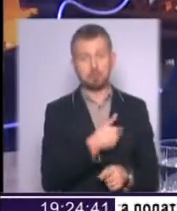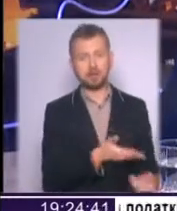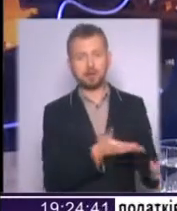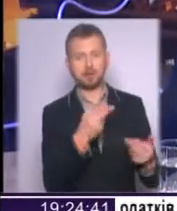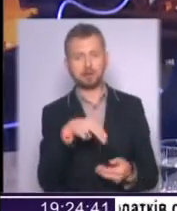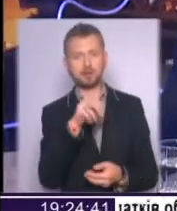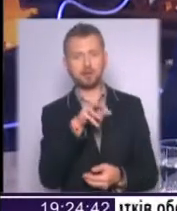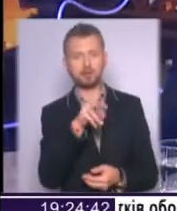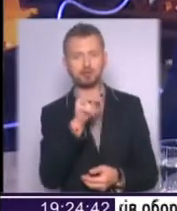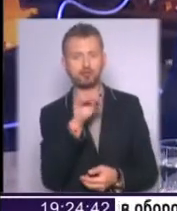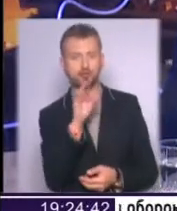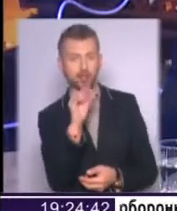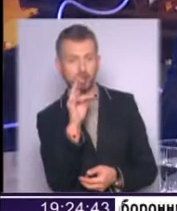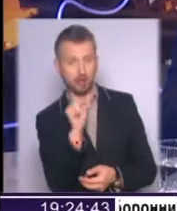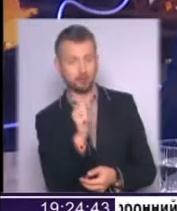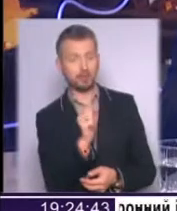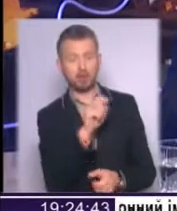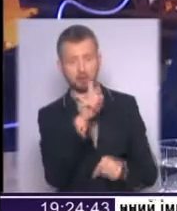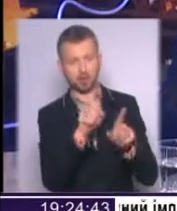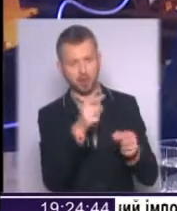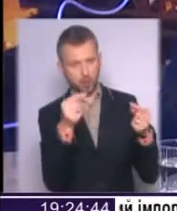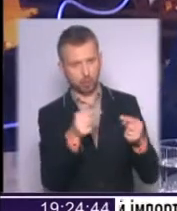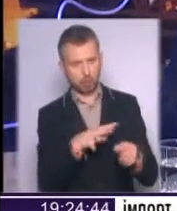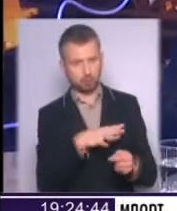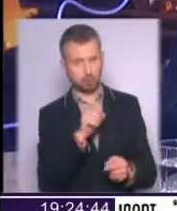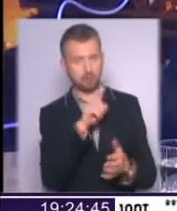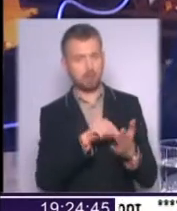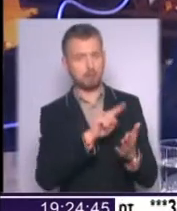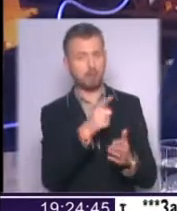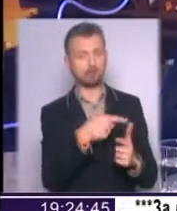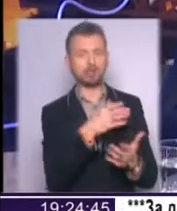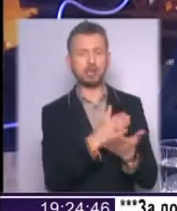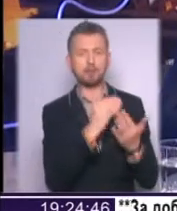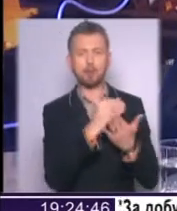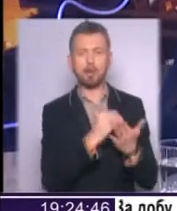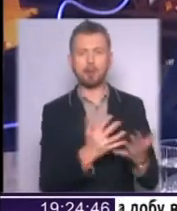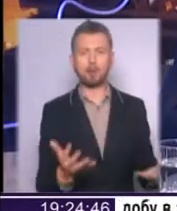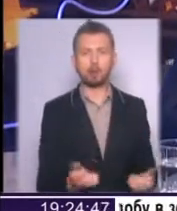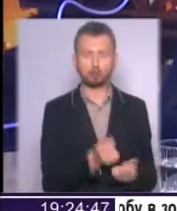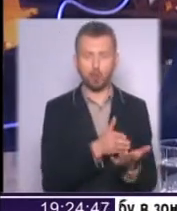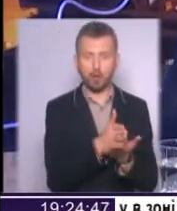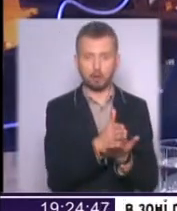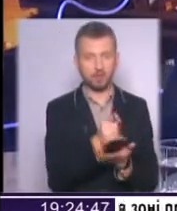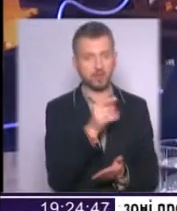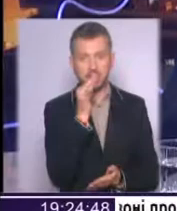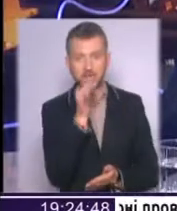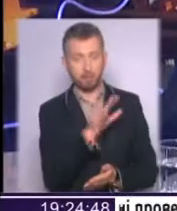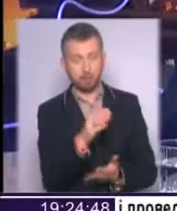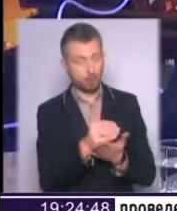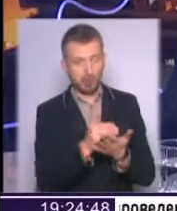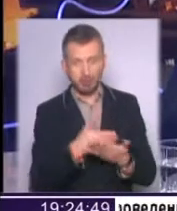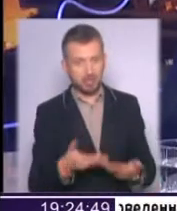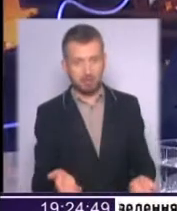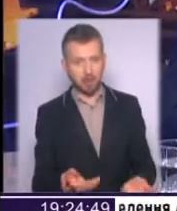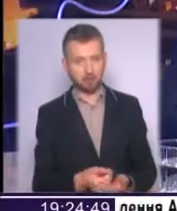Демчишина і задали йому дуже конкретні питання. Питання перше. Чи є програма порятунку галузі? Він не відповів, її немає. Її